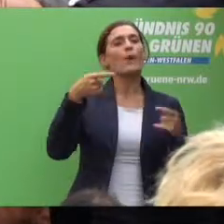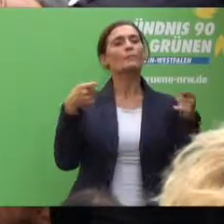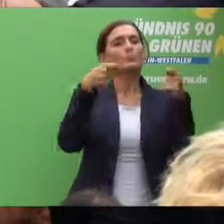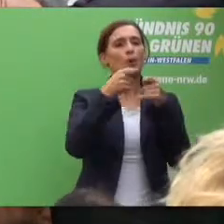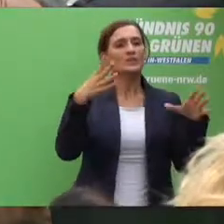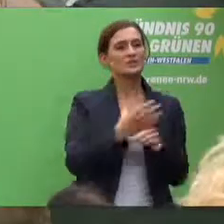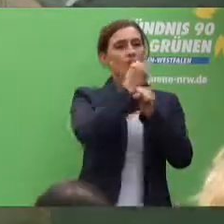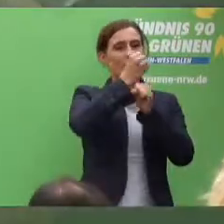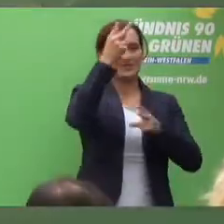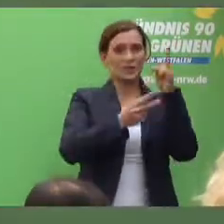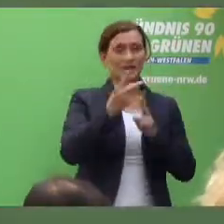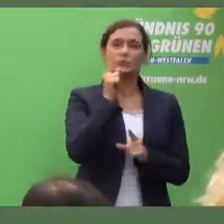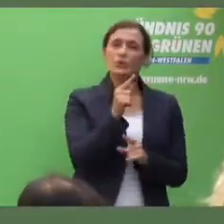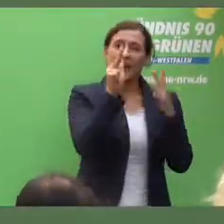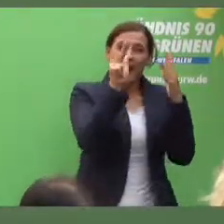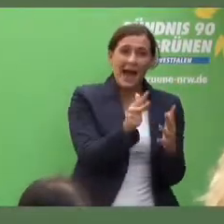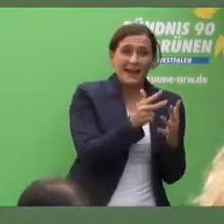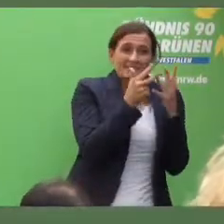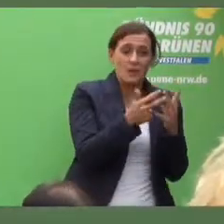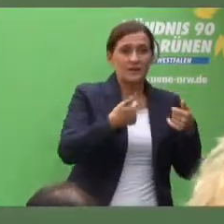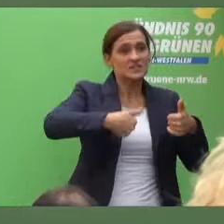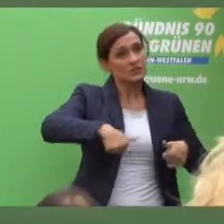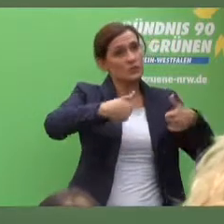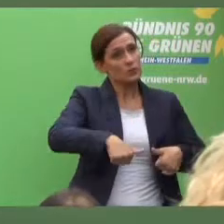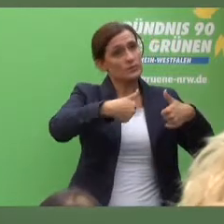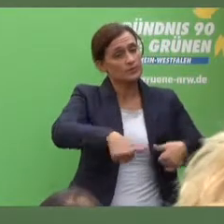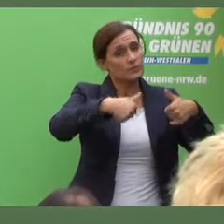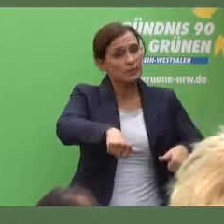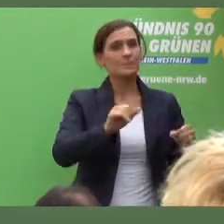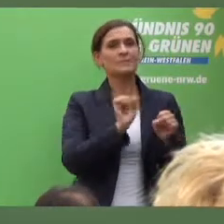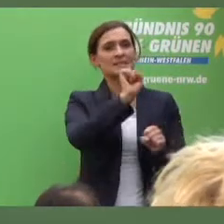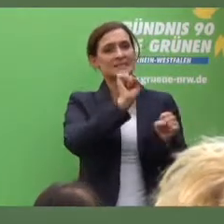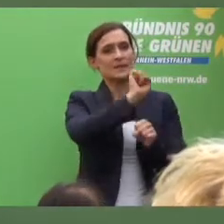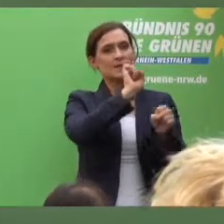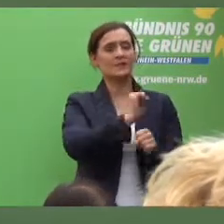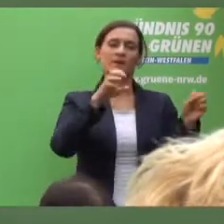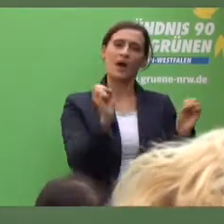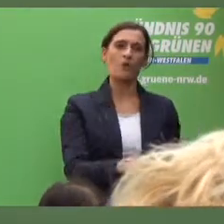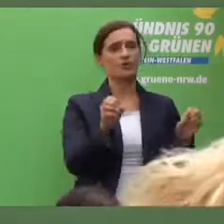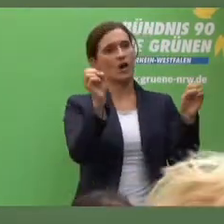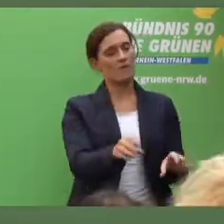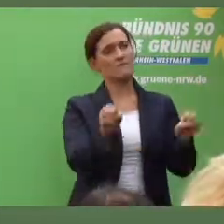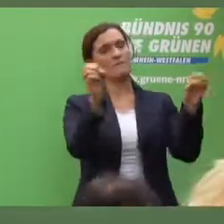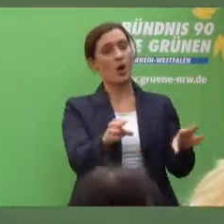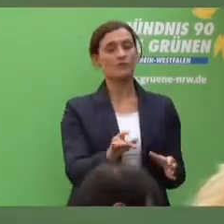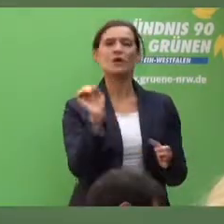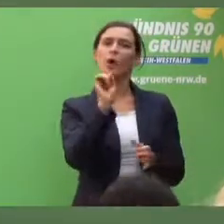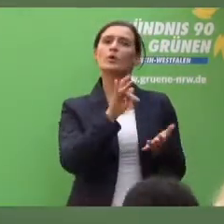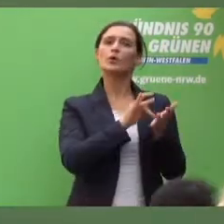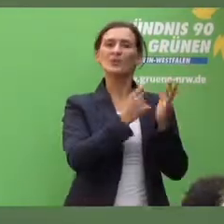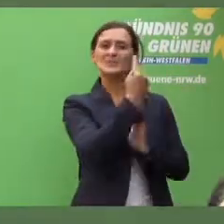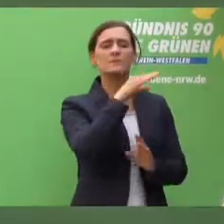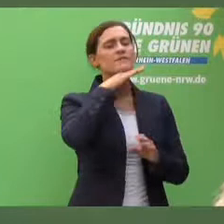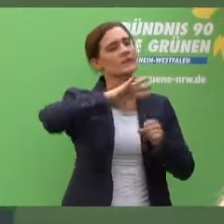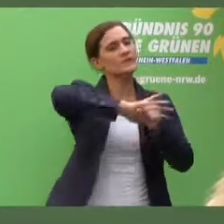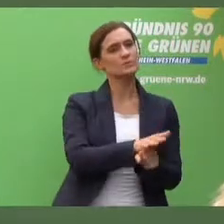Bundesverfassungsgericht zwingen lassen muss, aufzuhören mit der Diskriminierung von Schwulen und Lesben in diesem Lande. Wir wollen eine Regierung